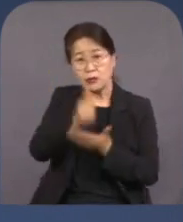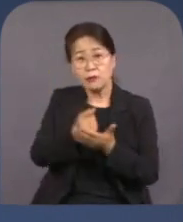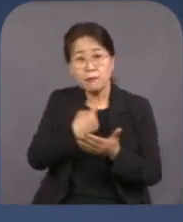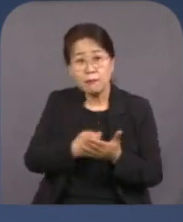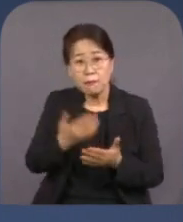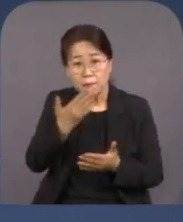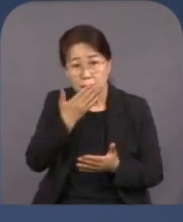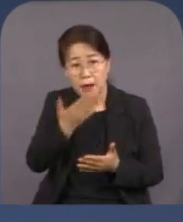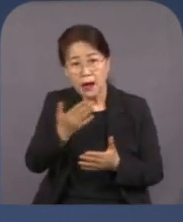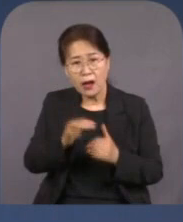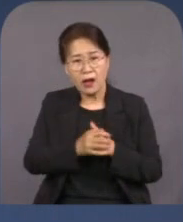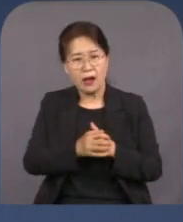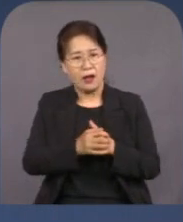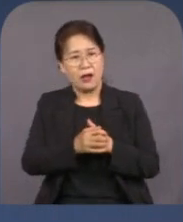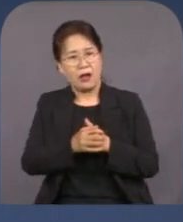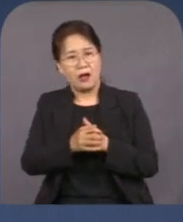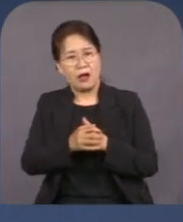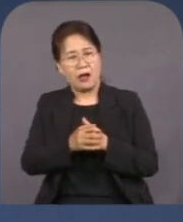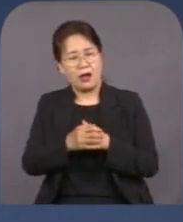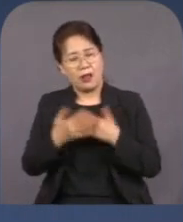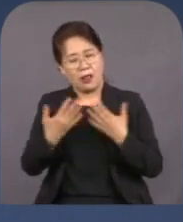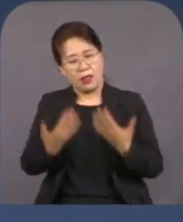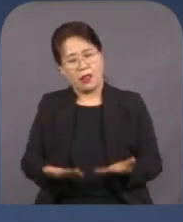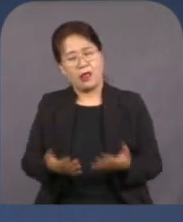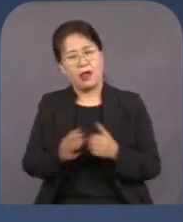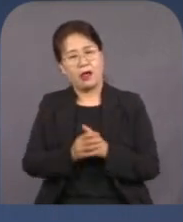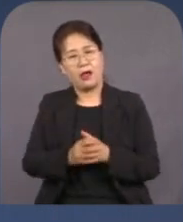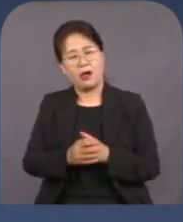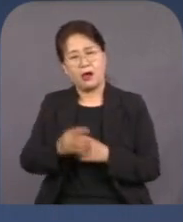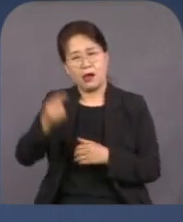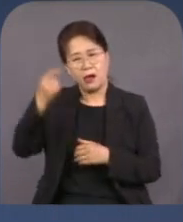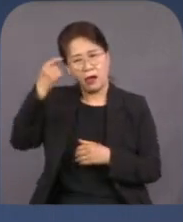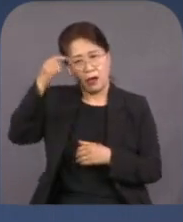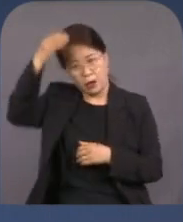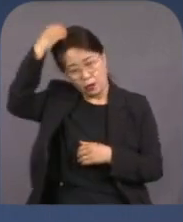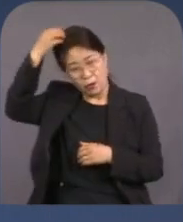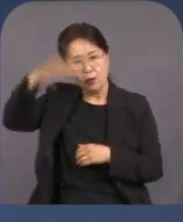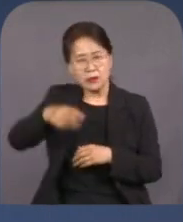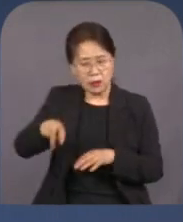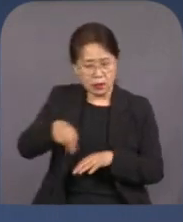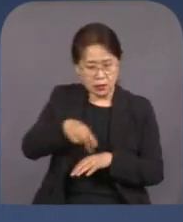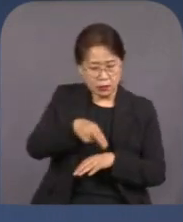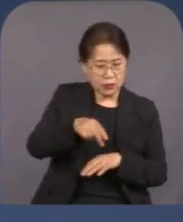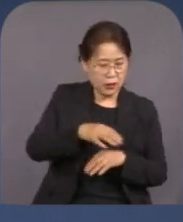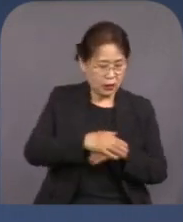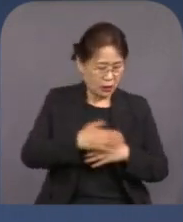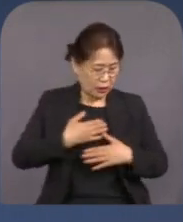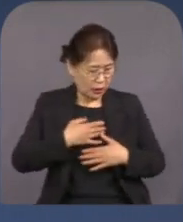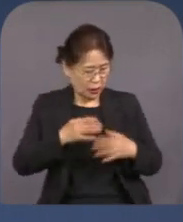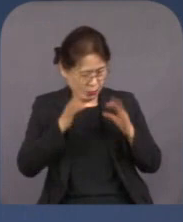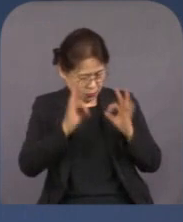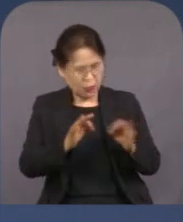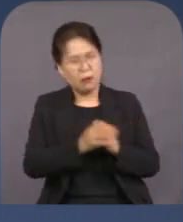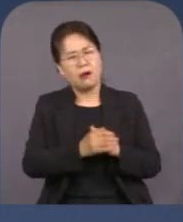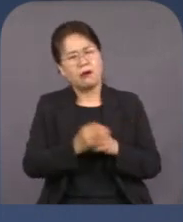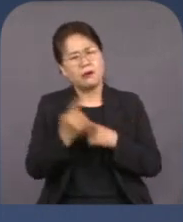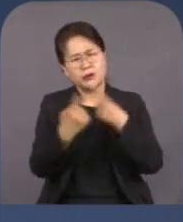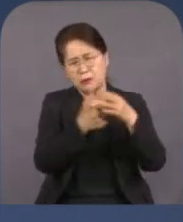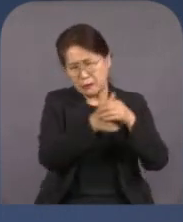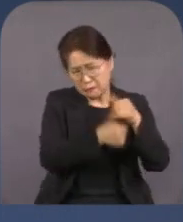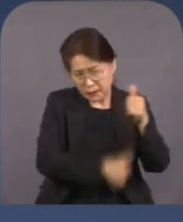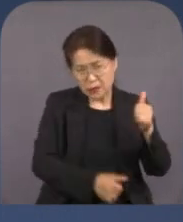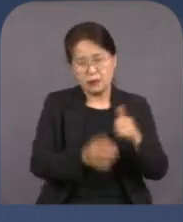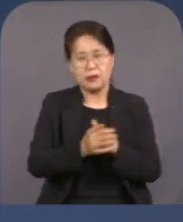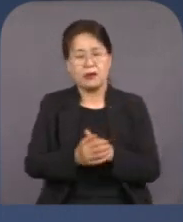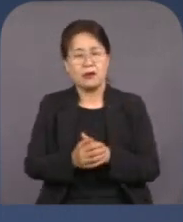한순간 방심하여 옥상을 거닐다가 넘어졌습니다 왜 바울이 영적인 전쟁을